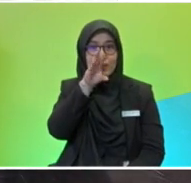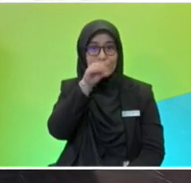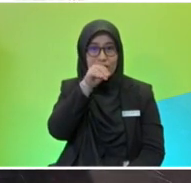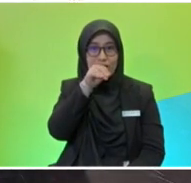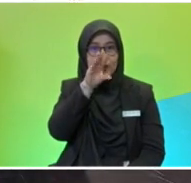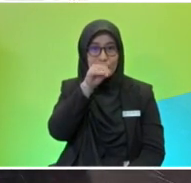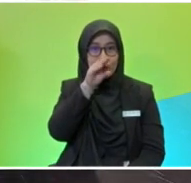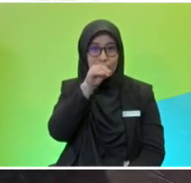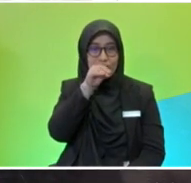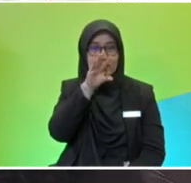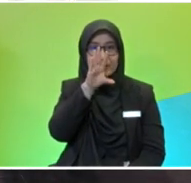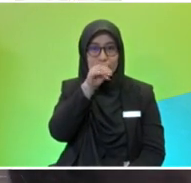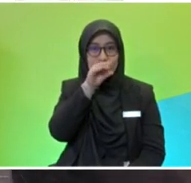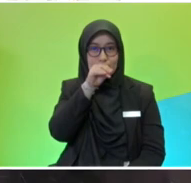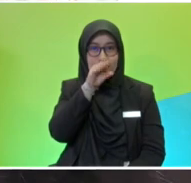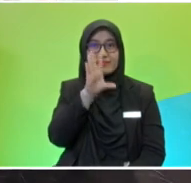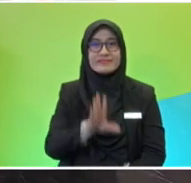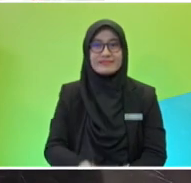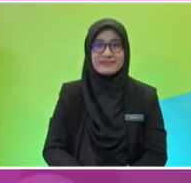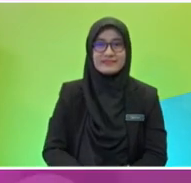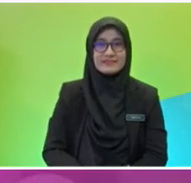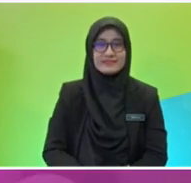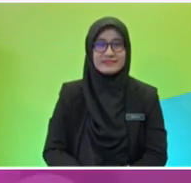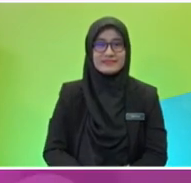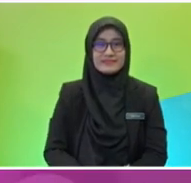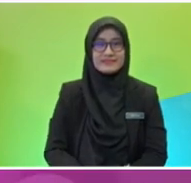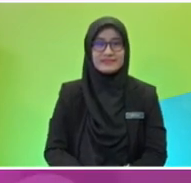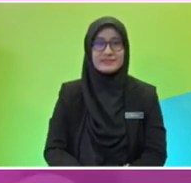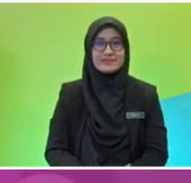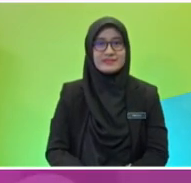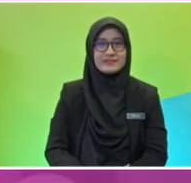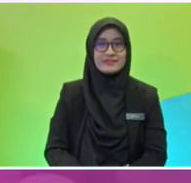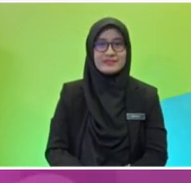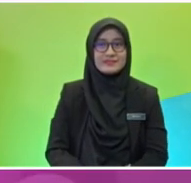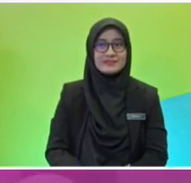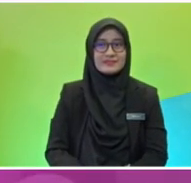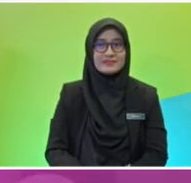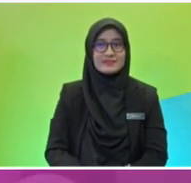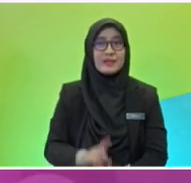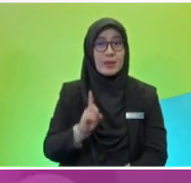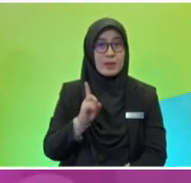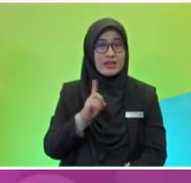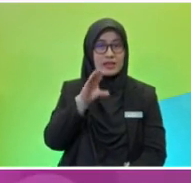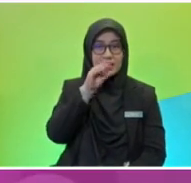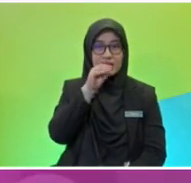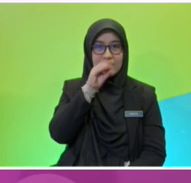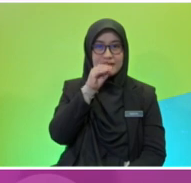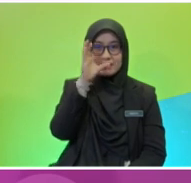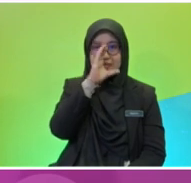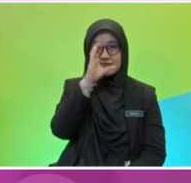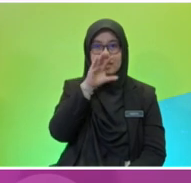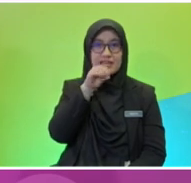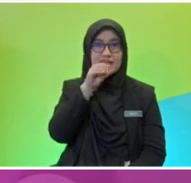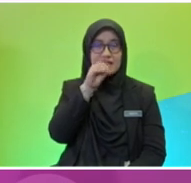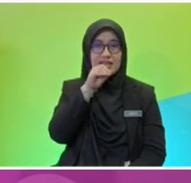Itik. Okey. Kuat. Itik. Ada tak itik? Mana itik? Situ cikgu.